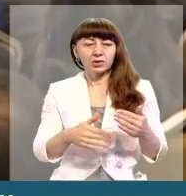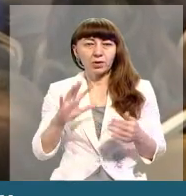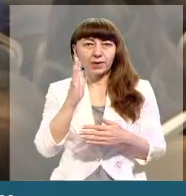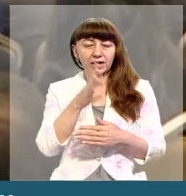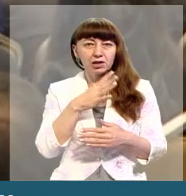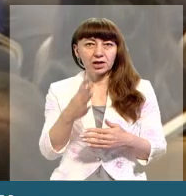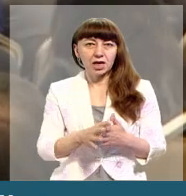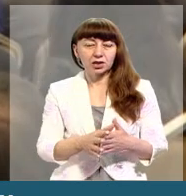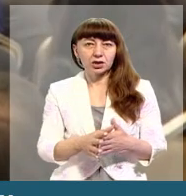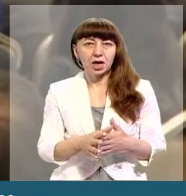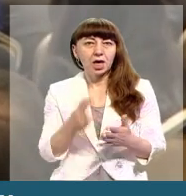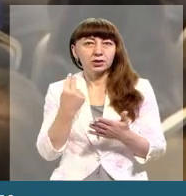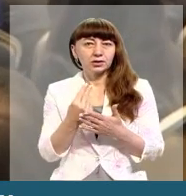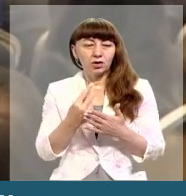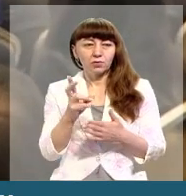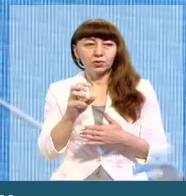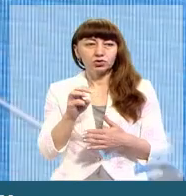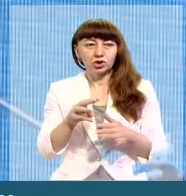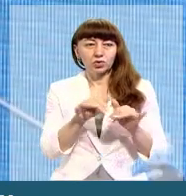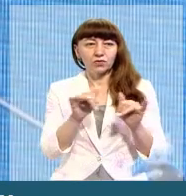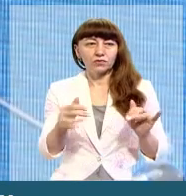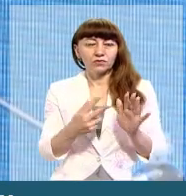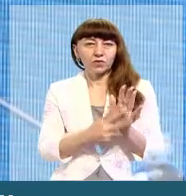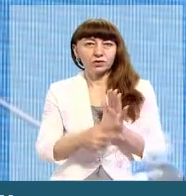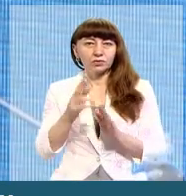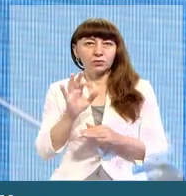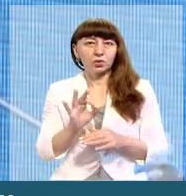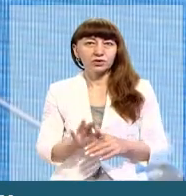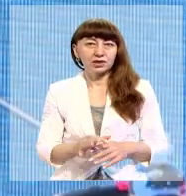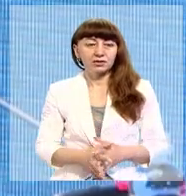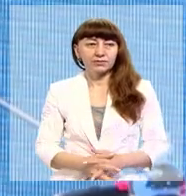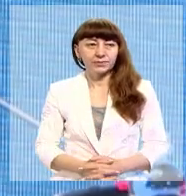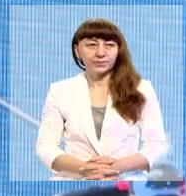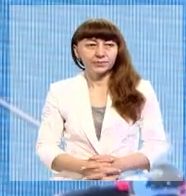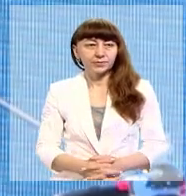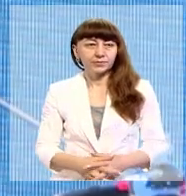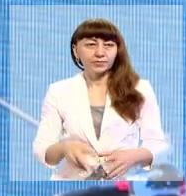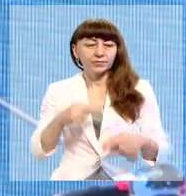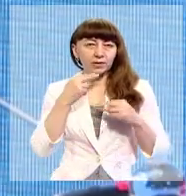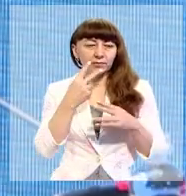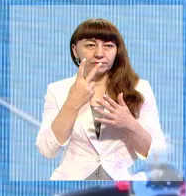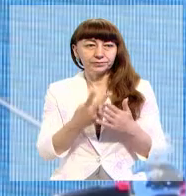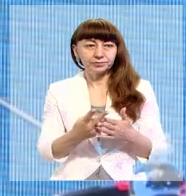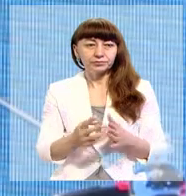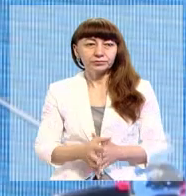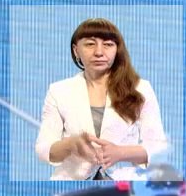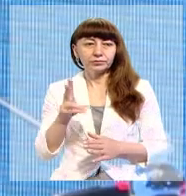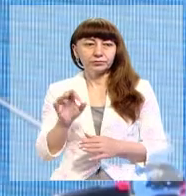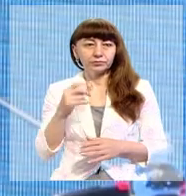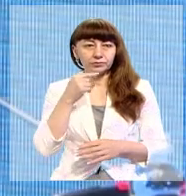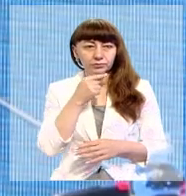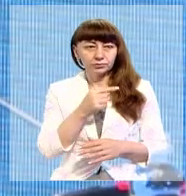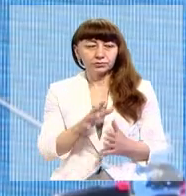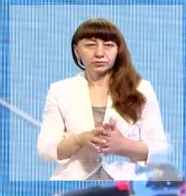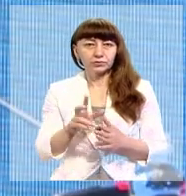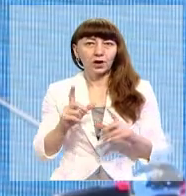Очень важный принцип президент обозначил послание – жить по средствам. Президент жолдауда экономикалық блокқа баса мән берді.